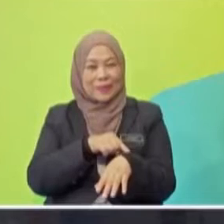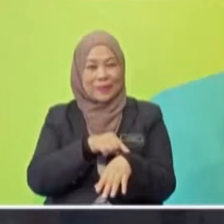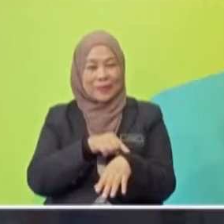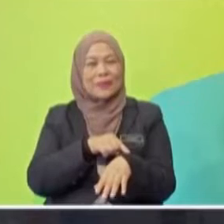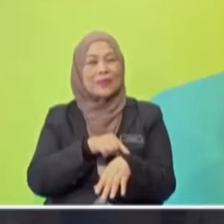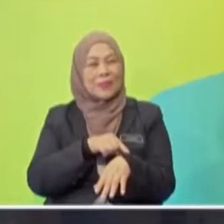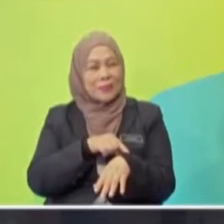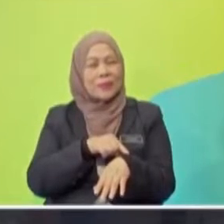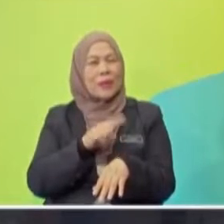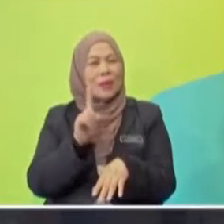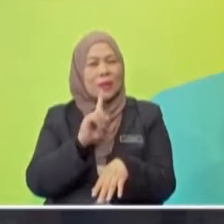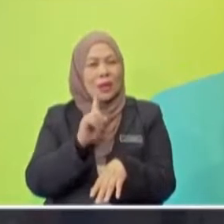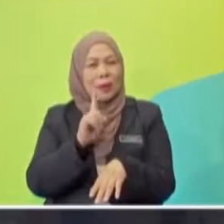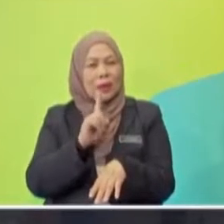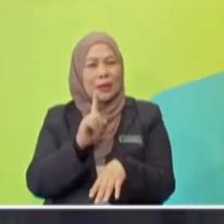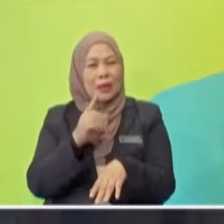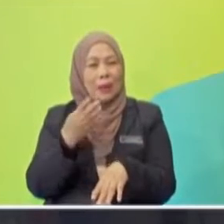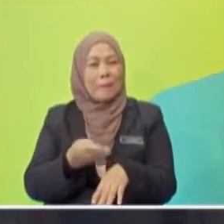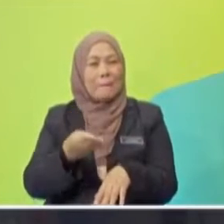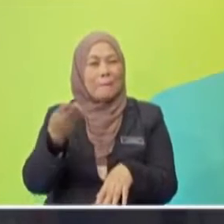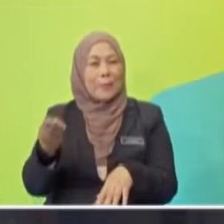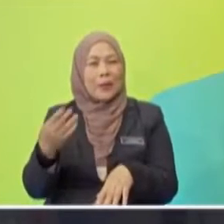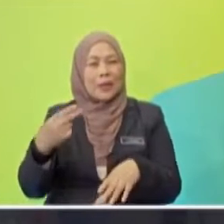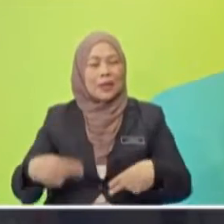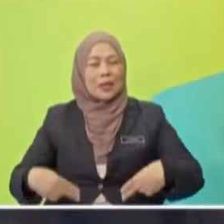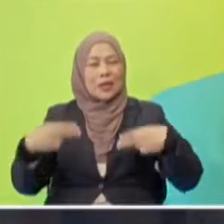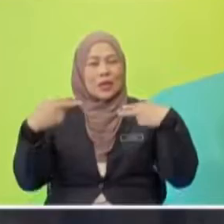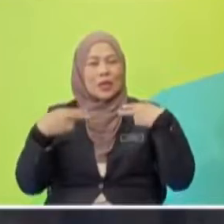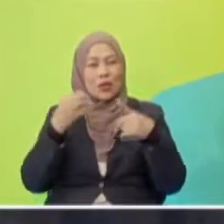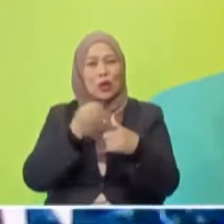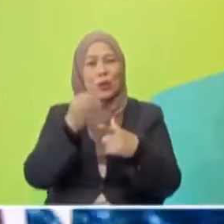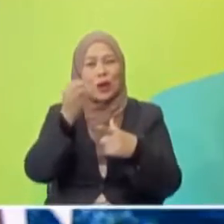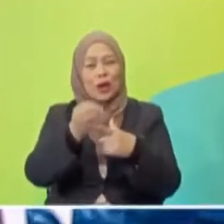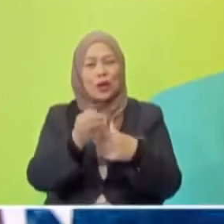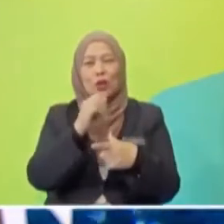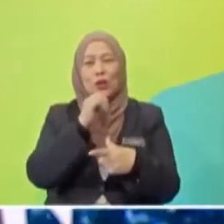manusia jadi kalau buatan manusia ini benda bukan hidup sih